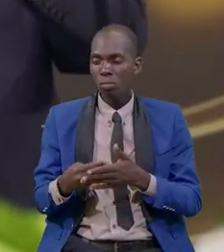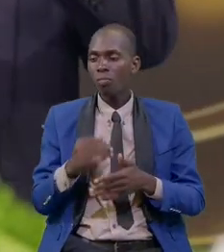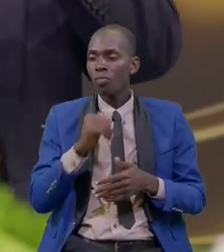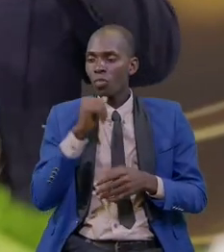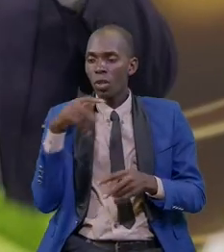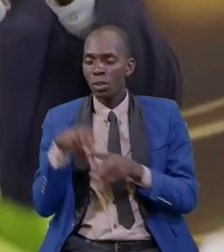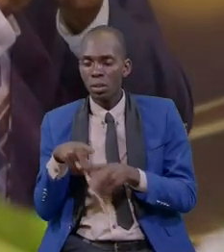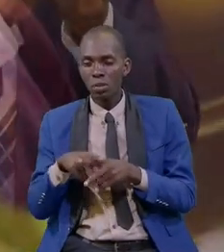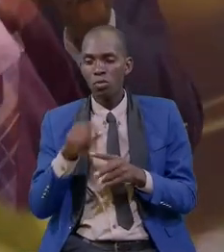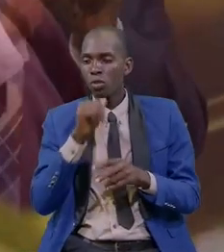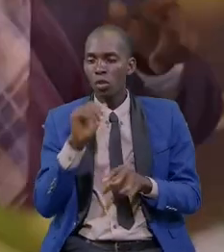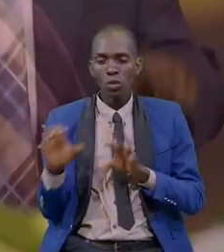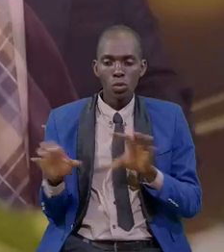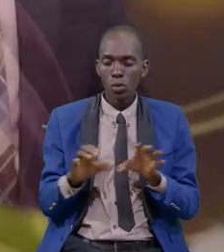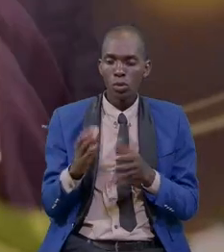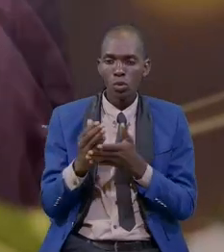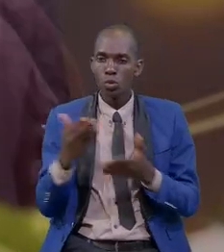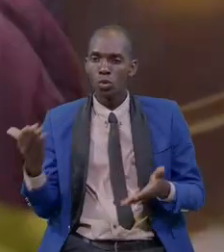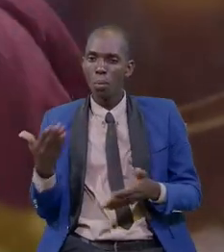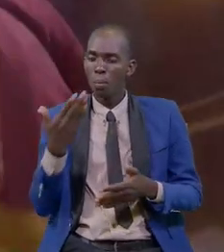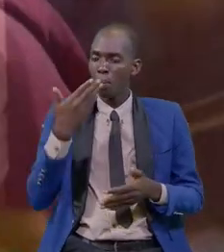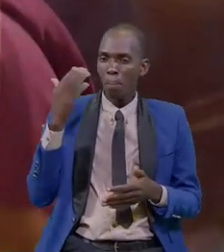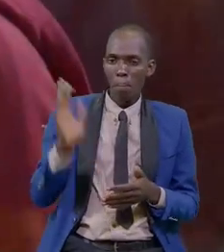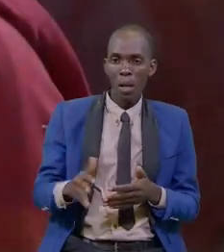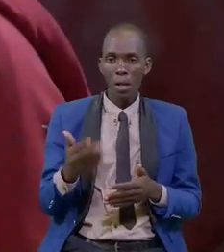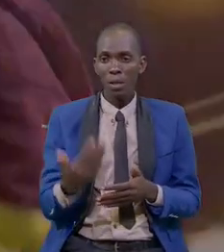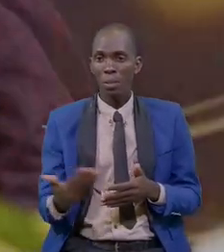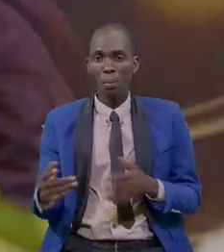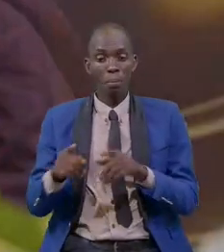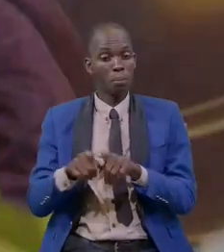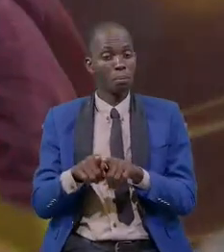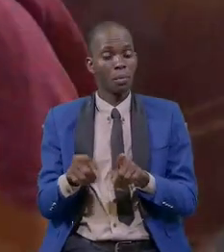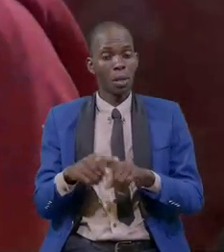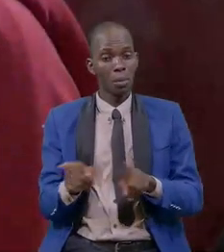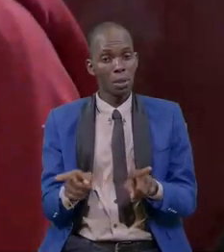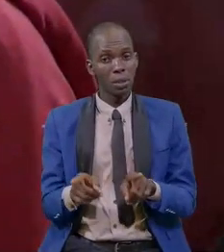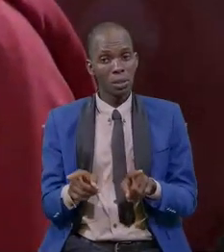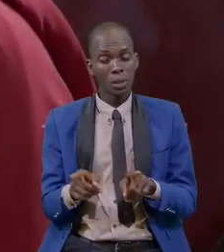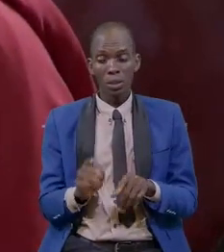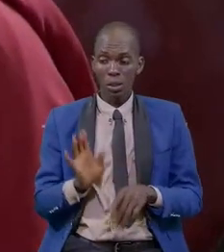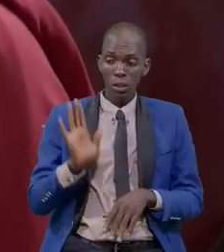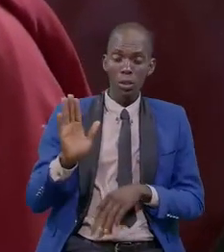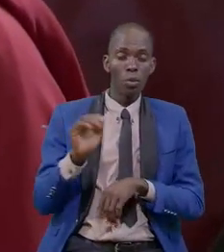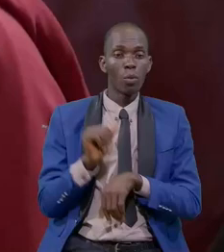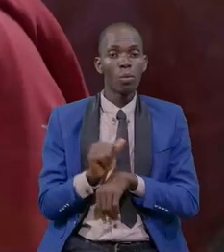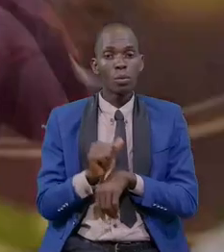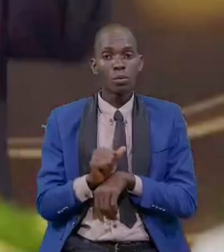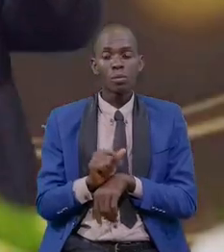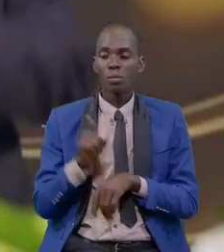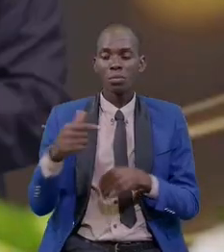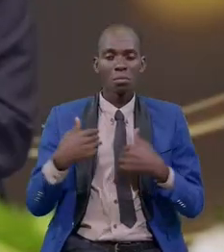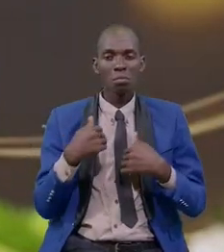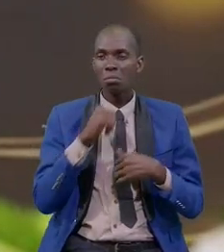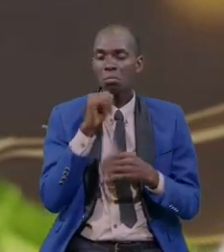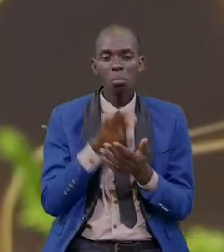il ne fait rien de mauvais, moralement qui est mauvais, mais dans son travail, il est un médiocre,